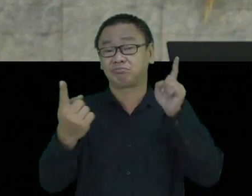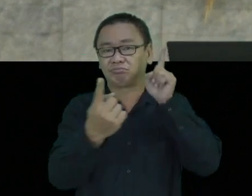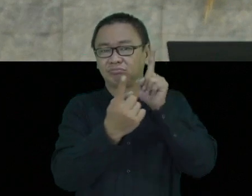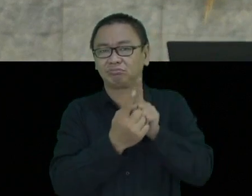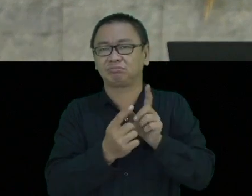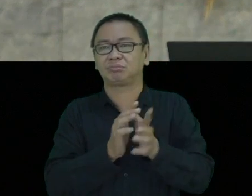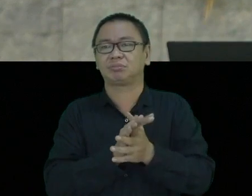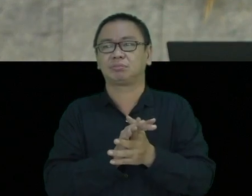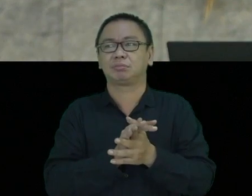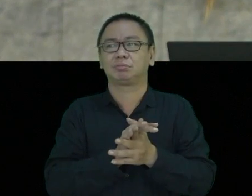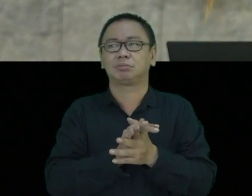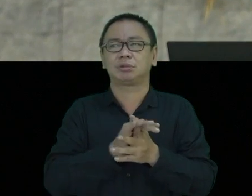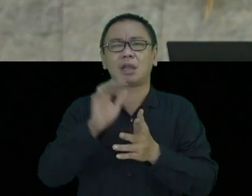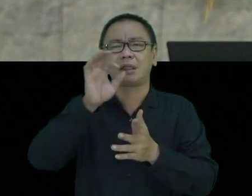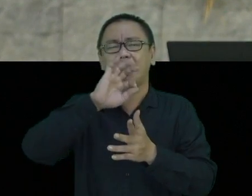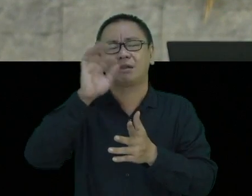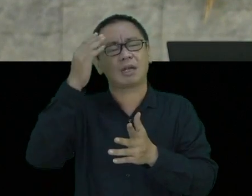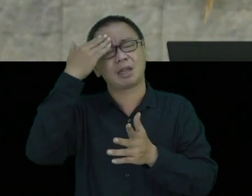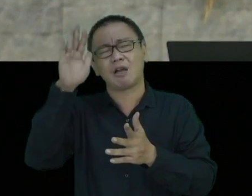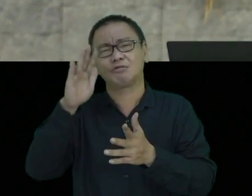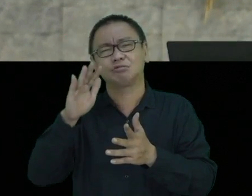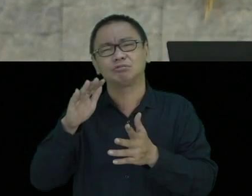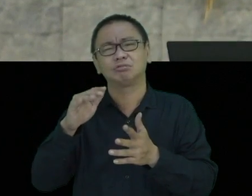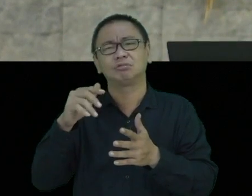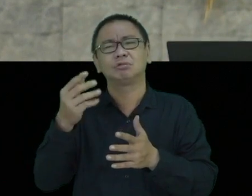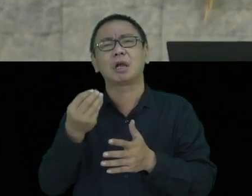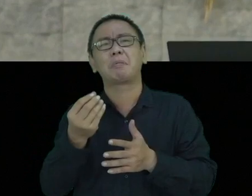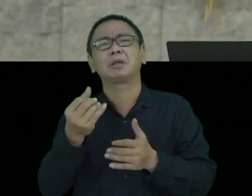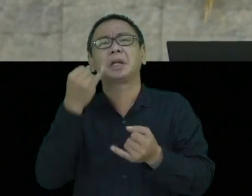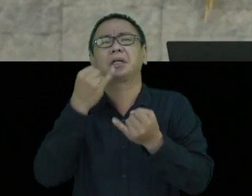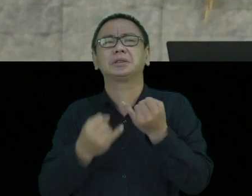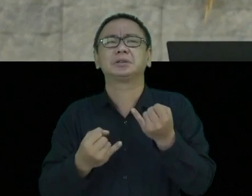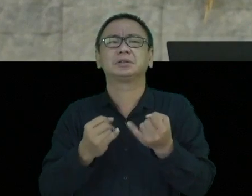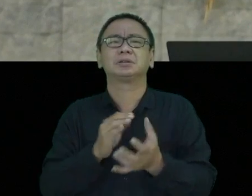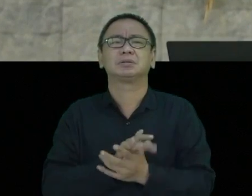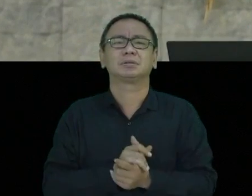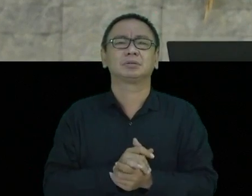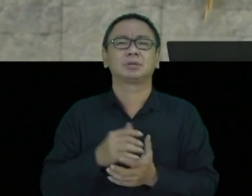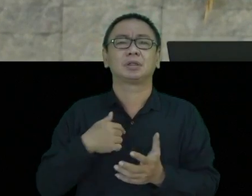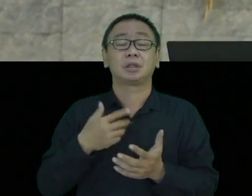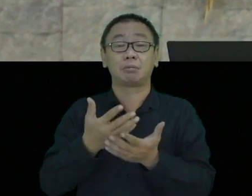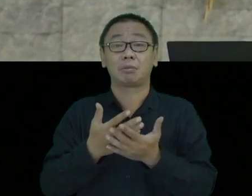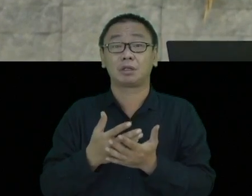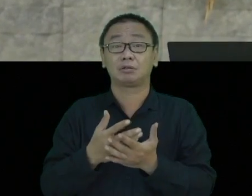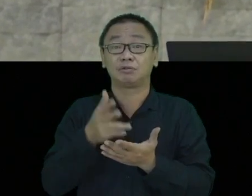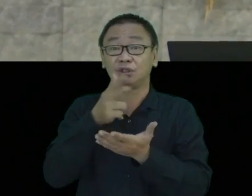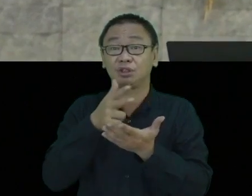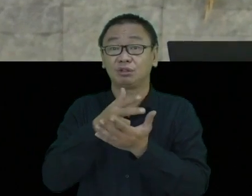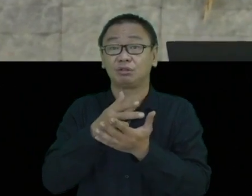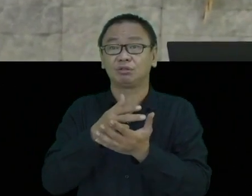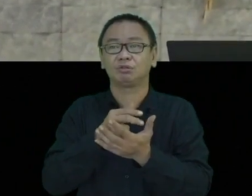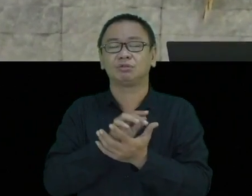belum tahu kapan akan berakhir. Saya kemarin dapat video di India itu